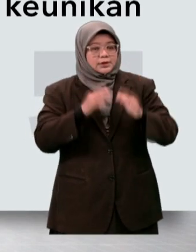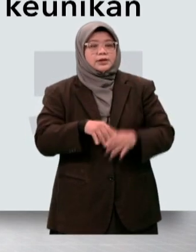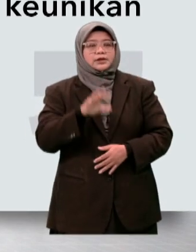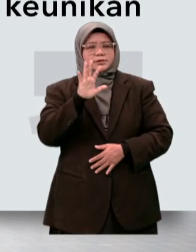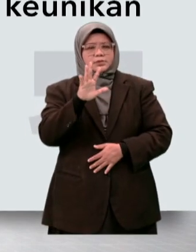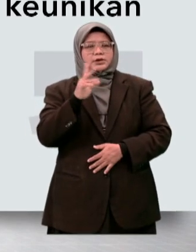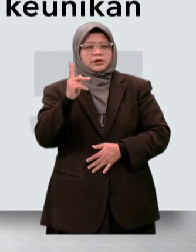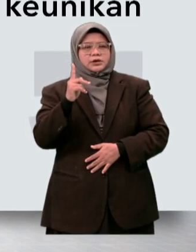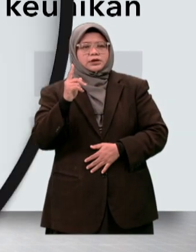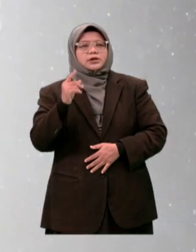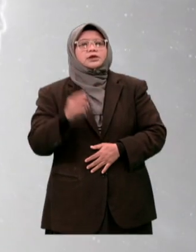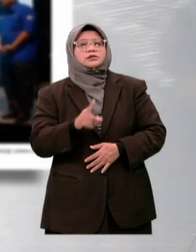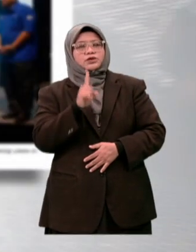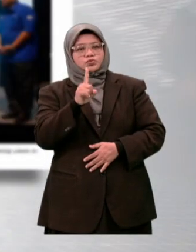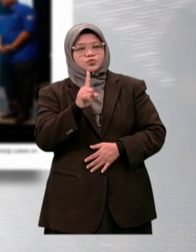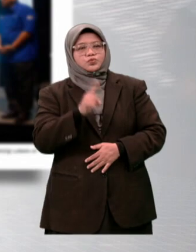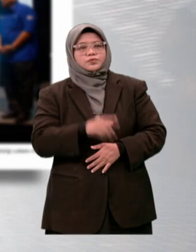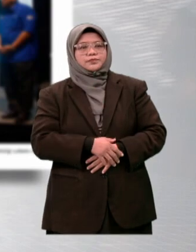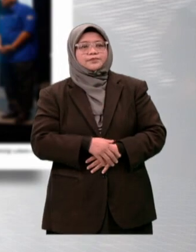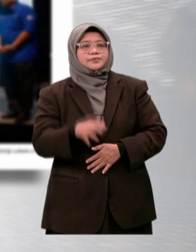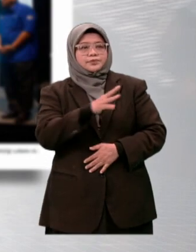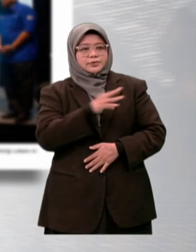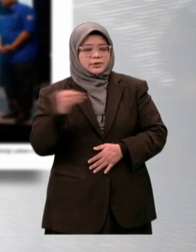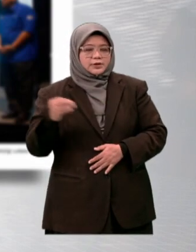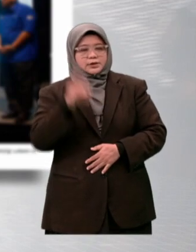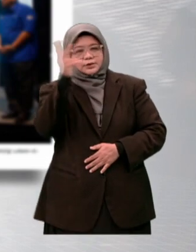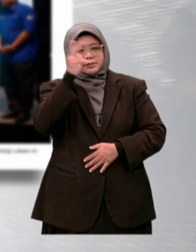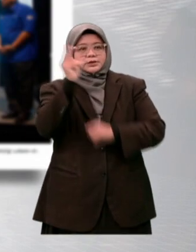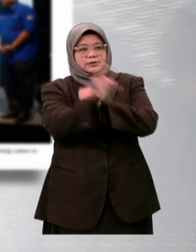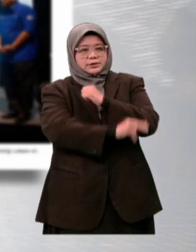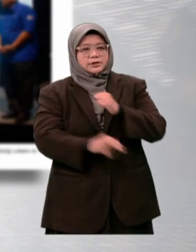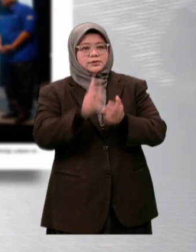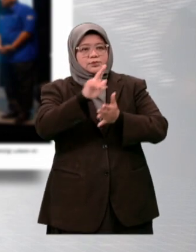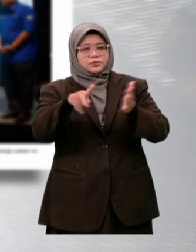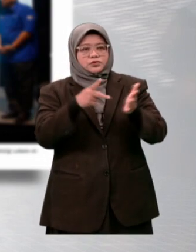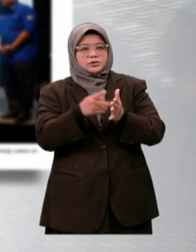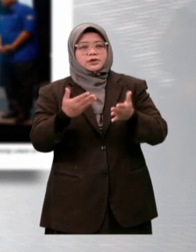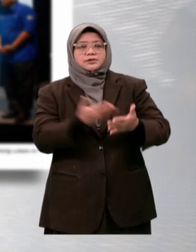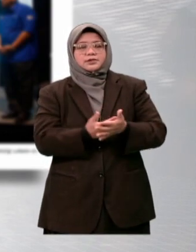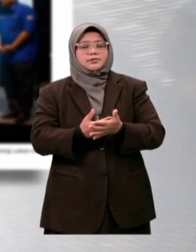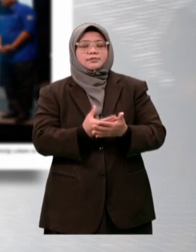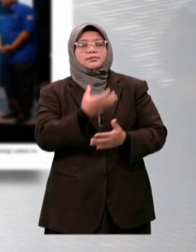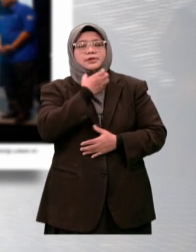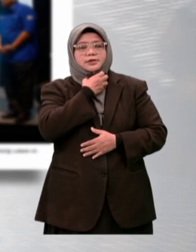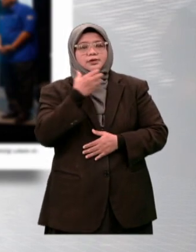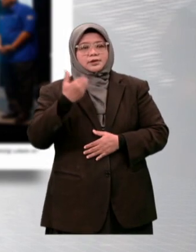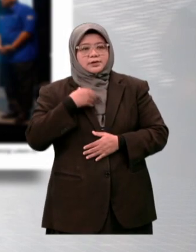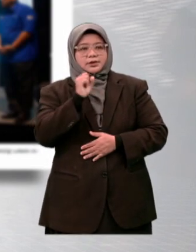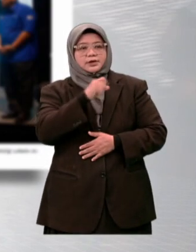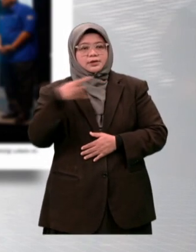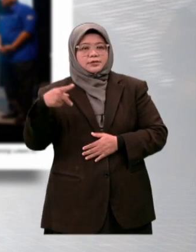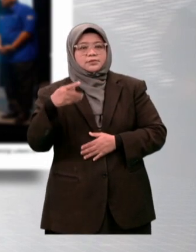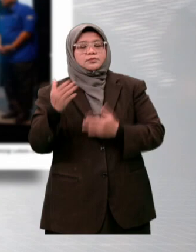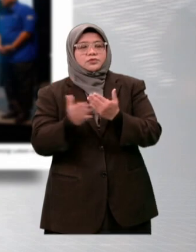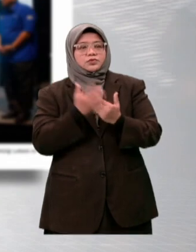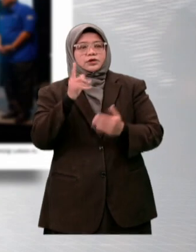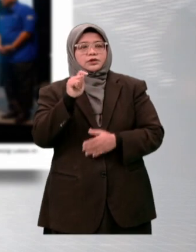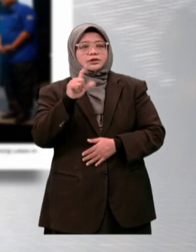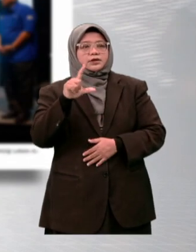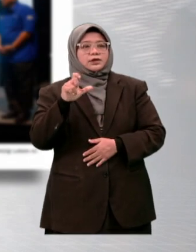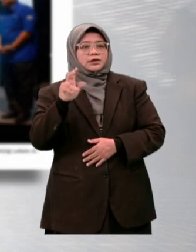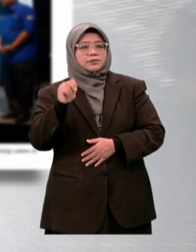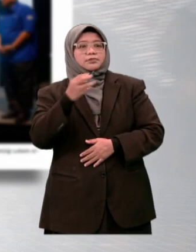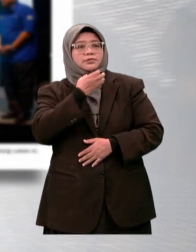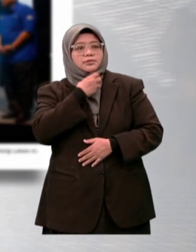5000 Ringgit seekor kerajaan Negeri melalui pusat aspirasi anak perak pasak menghasilkan aplikasi mudah alih talentera